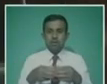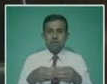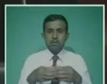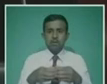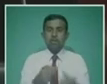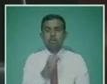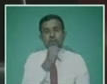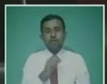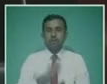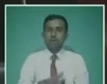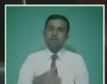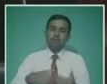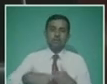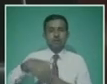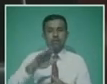වෙනකම් යමු.